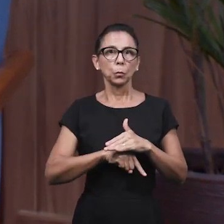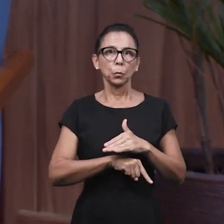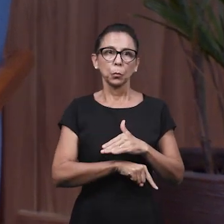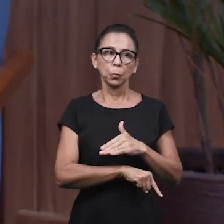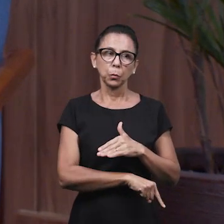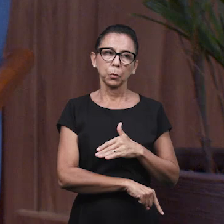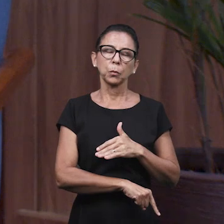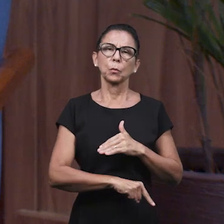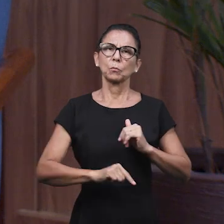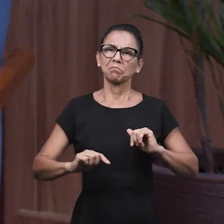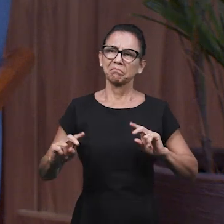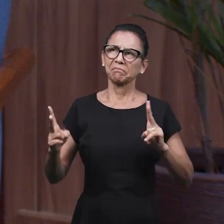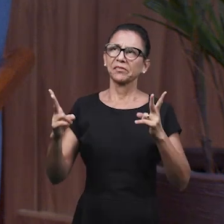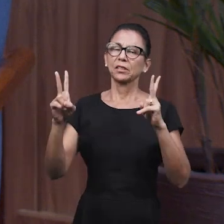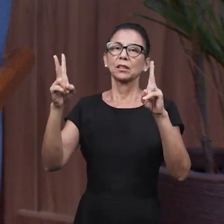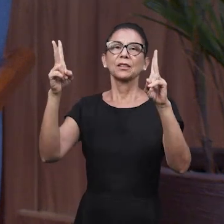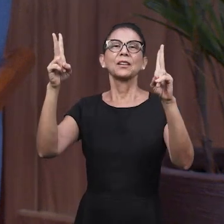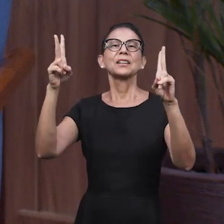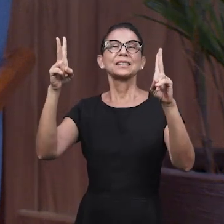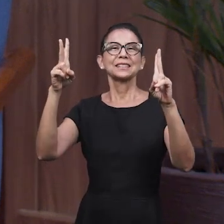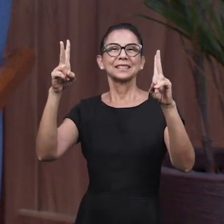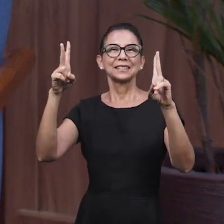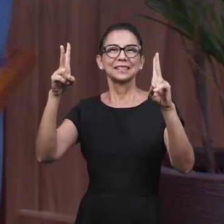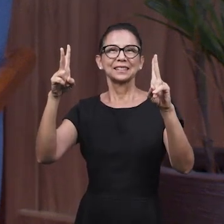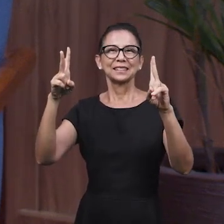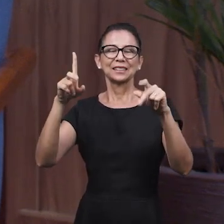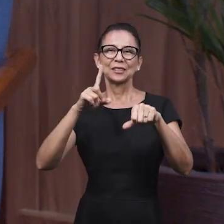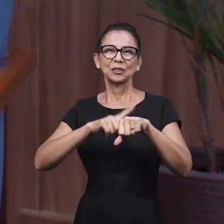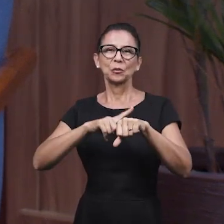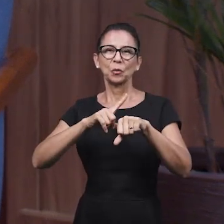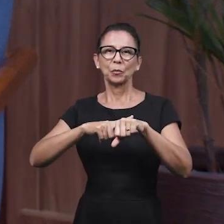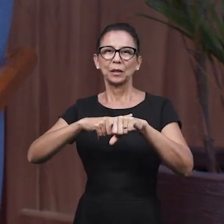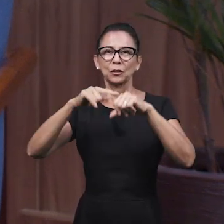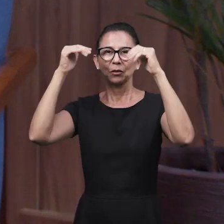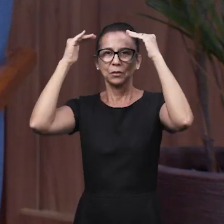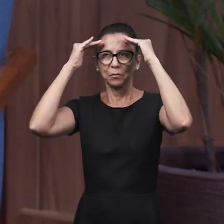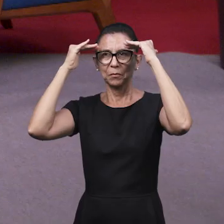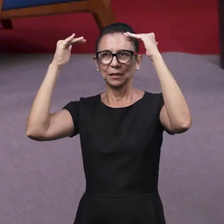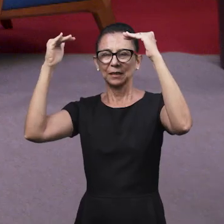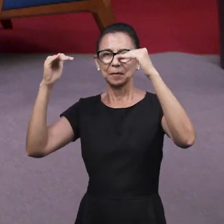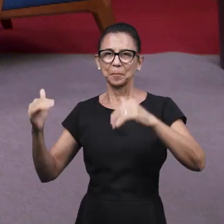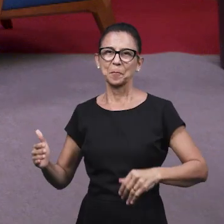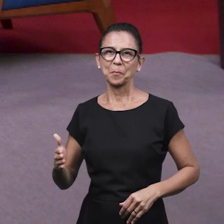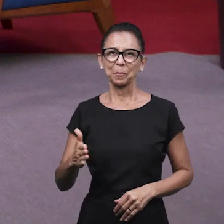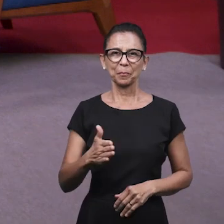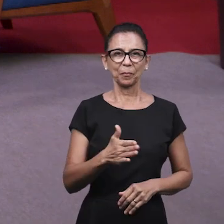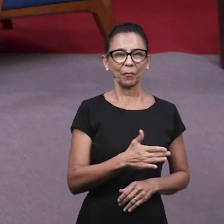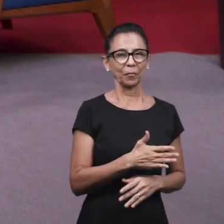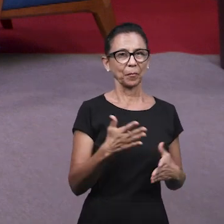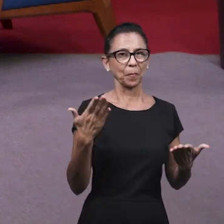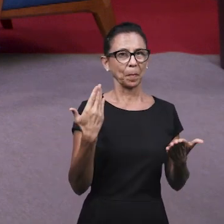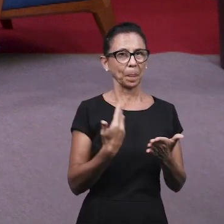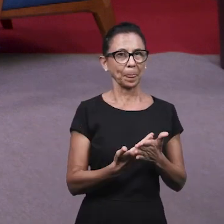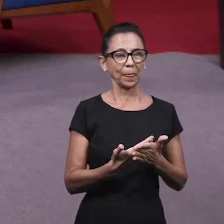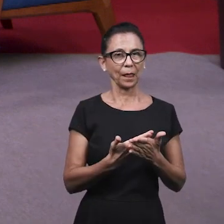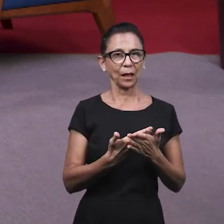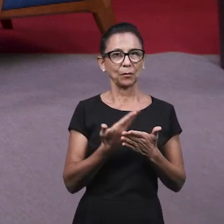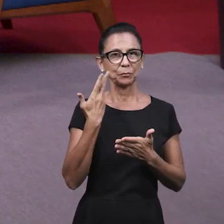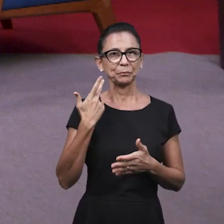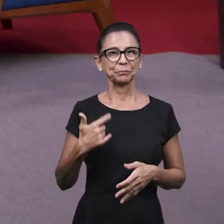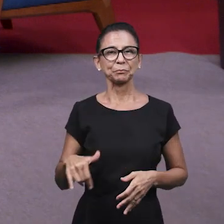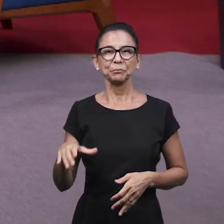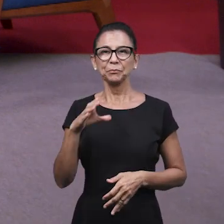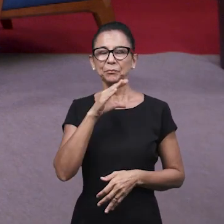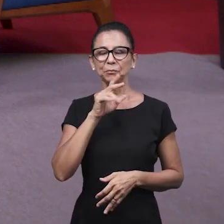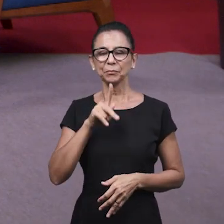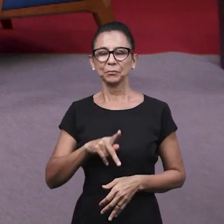profondes et grandes victoires à partir de sa décision. Aujourd'hui, dans l'étude pour les enfants intermédiaires et